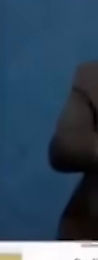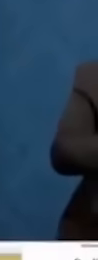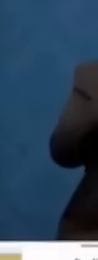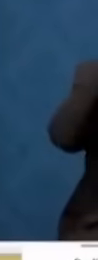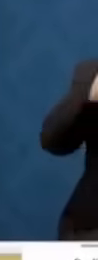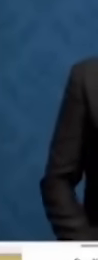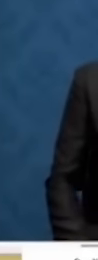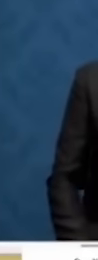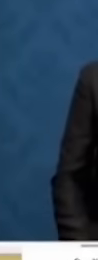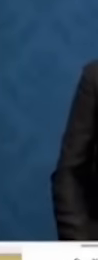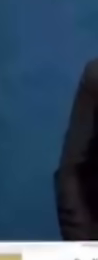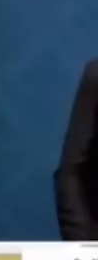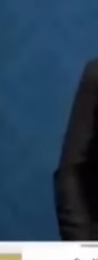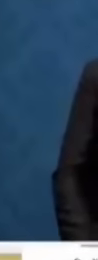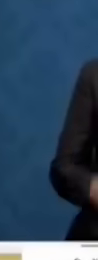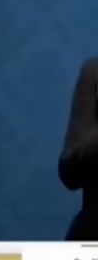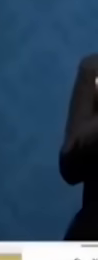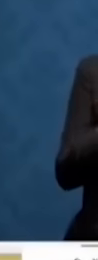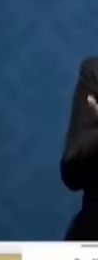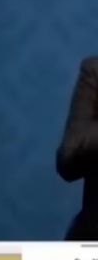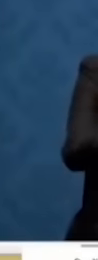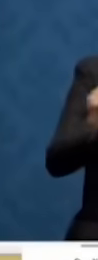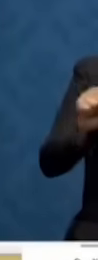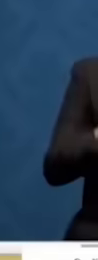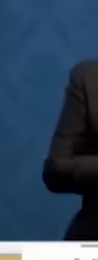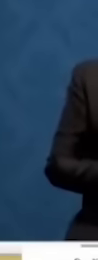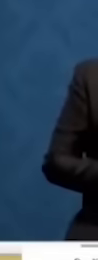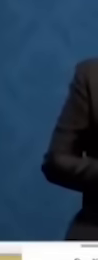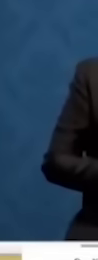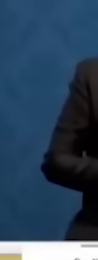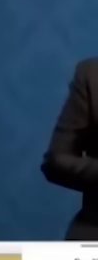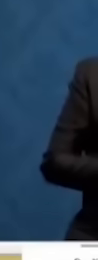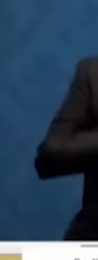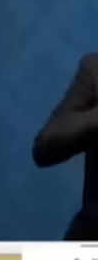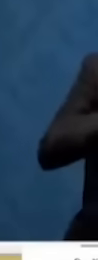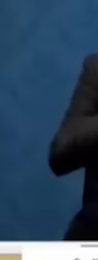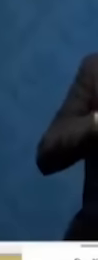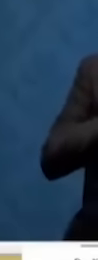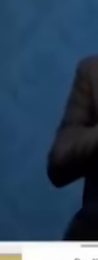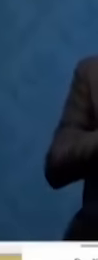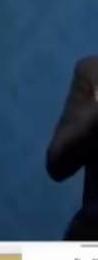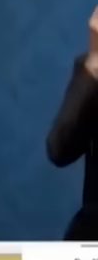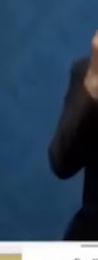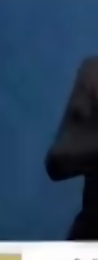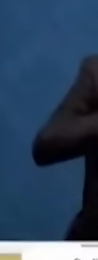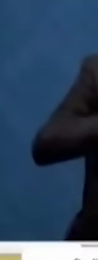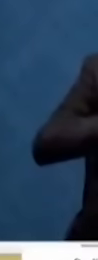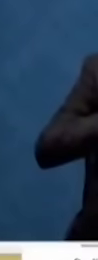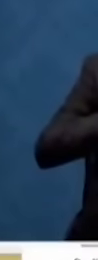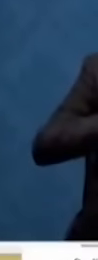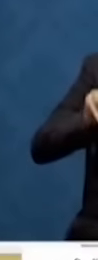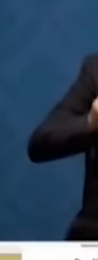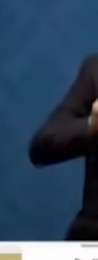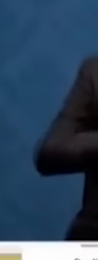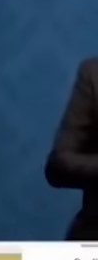ไล่หนูเป็นส.ส.กันมีกี่สมัยแล้วฮะขอโทษเถอะฮะกฎหมายสูงสุดท่านไม่เข้าใจหรืออย่างไรห